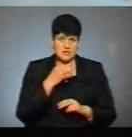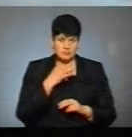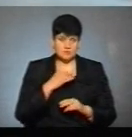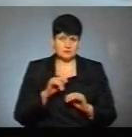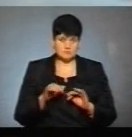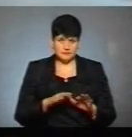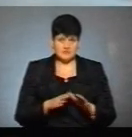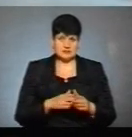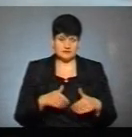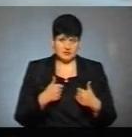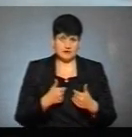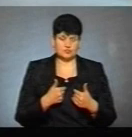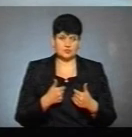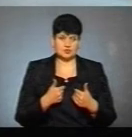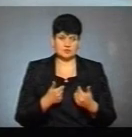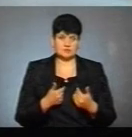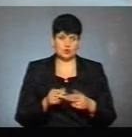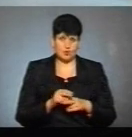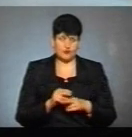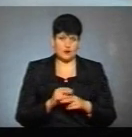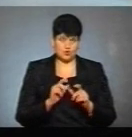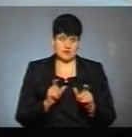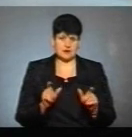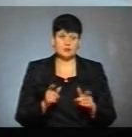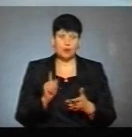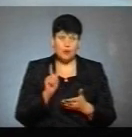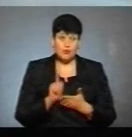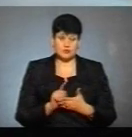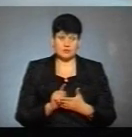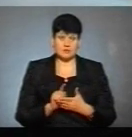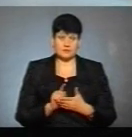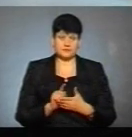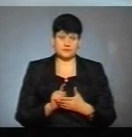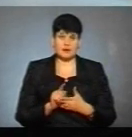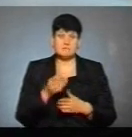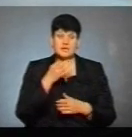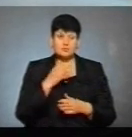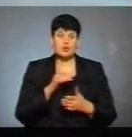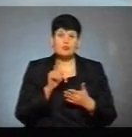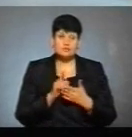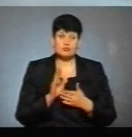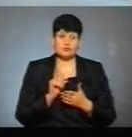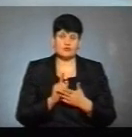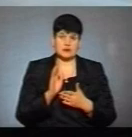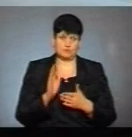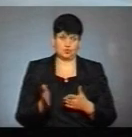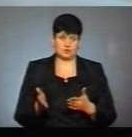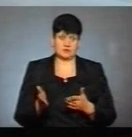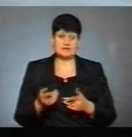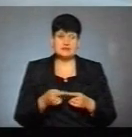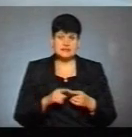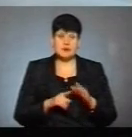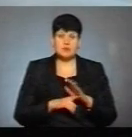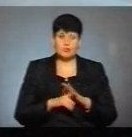способом, звертаючись до безпосереднього лікувального закладу? Обов'язково. Медикаментозний спосіб мусить бути. Це ми